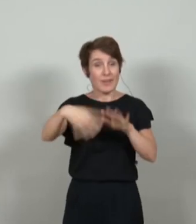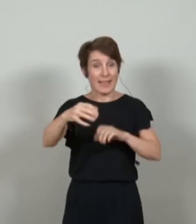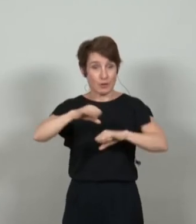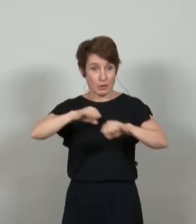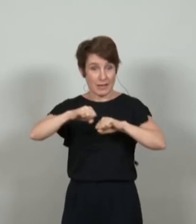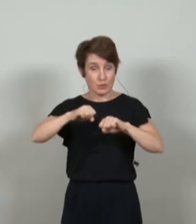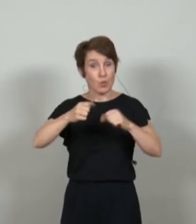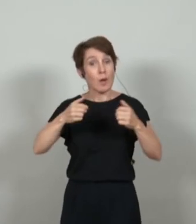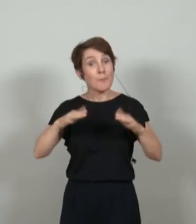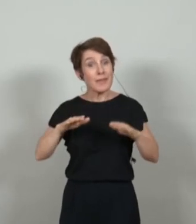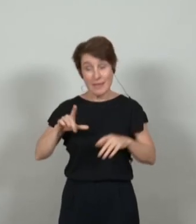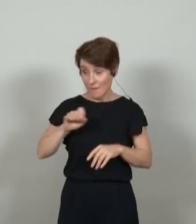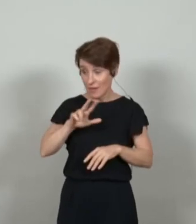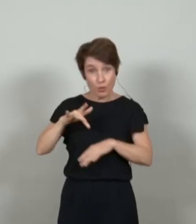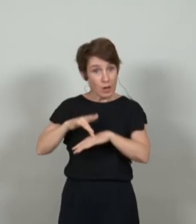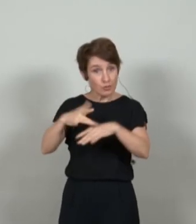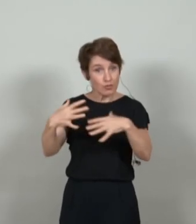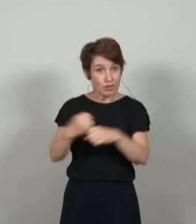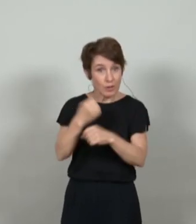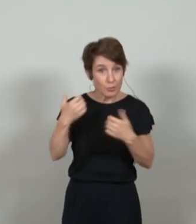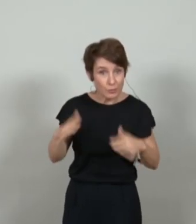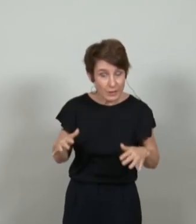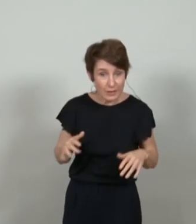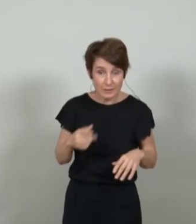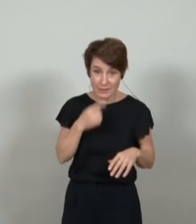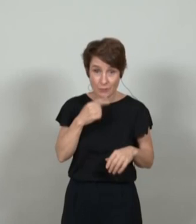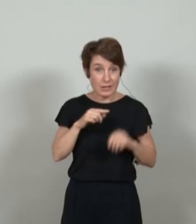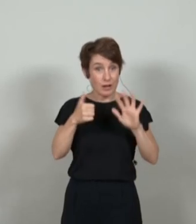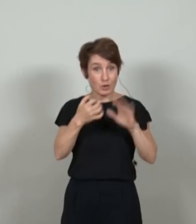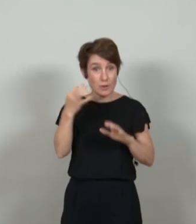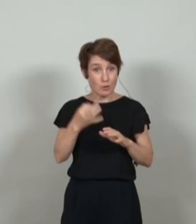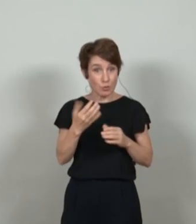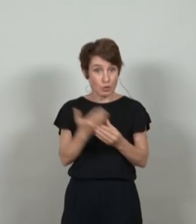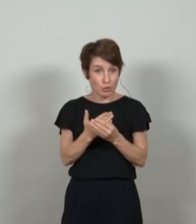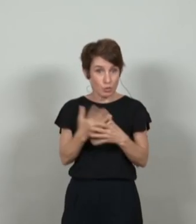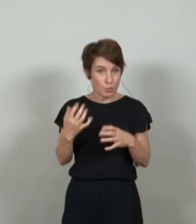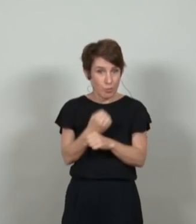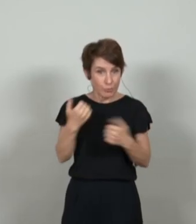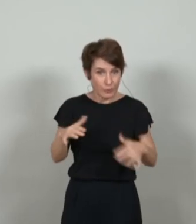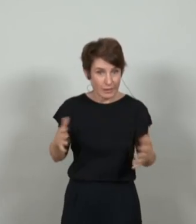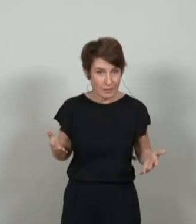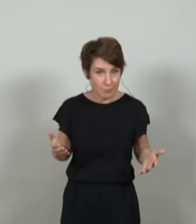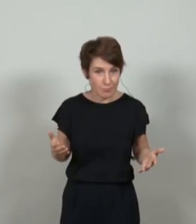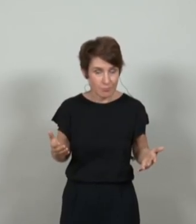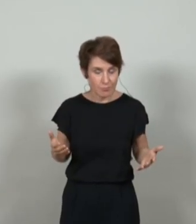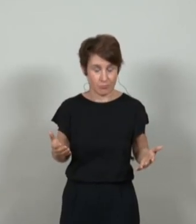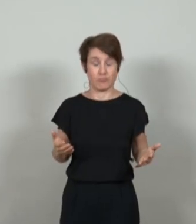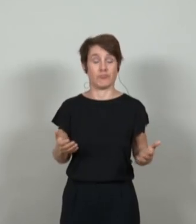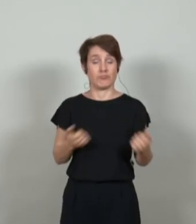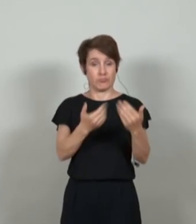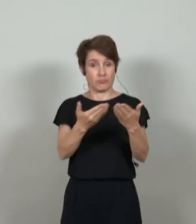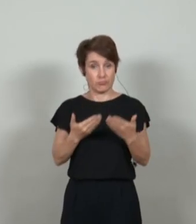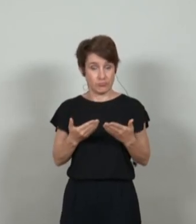23 ont déjà été réalisés soit quasiment 60% du document on nous a donc un plan pure annuel